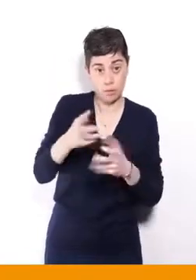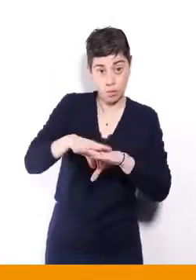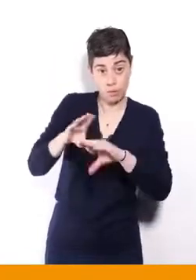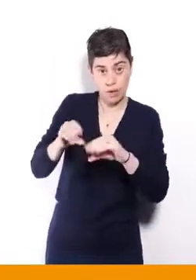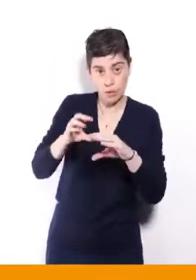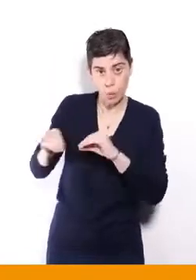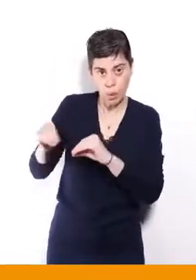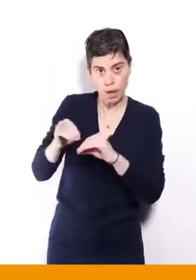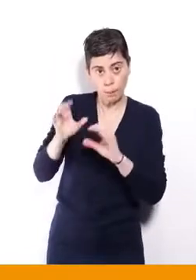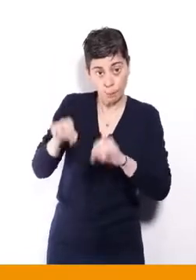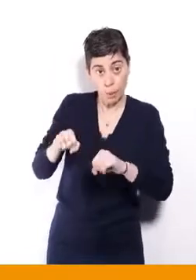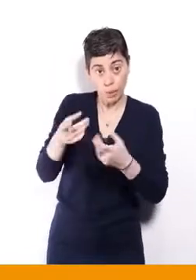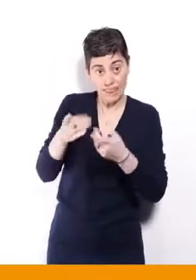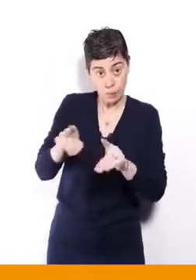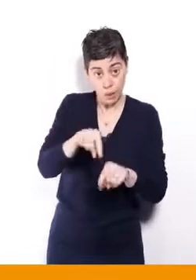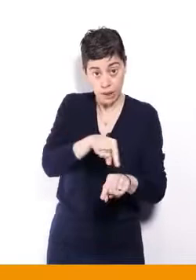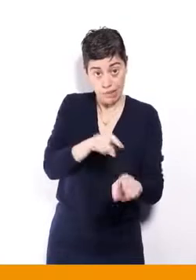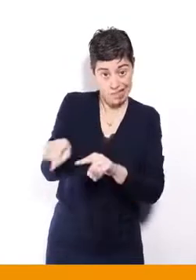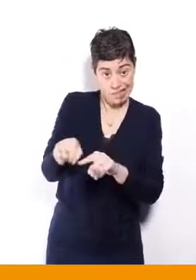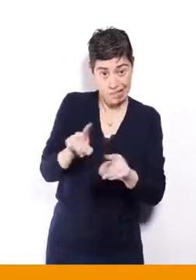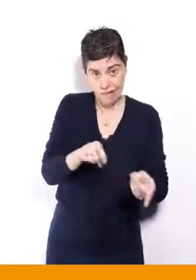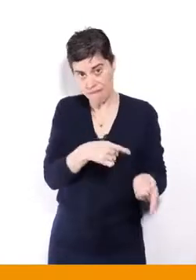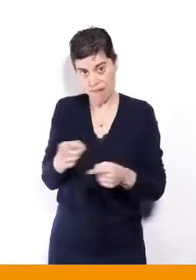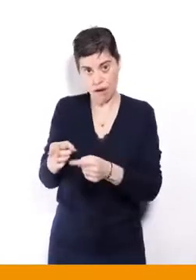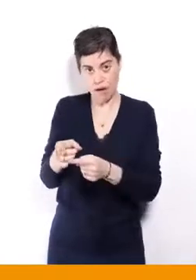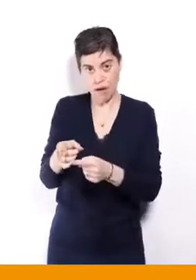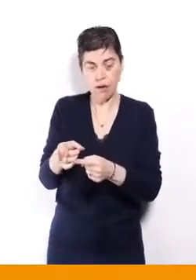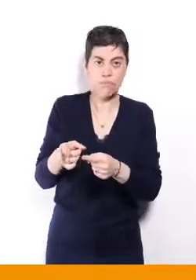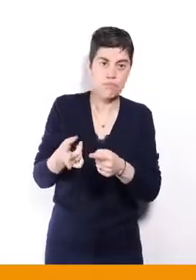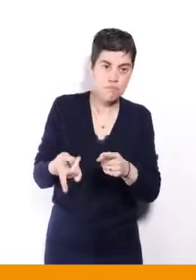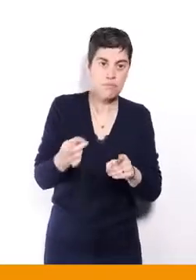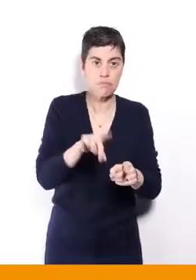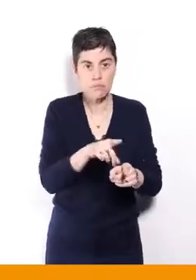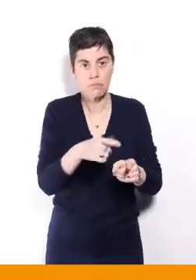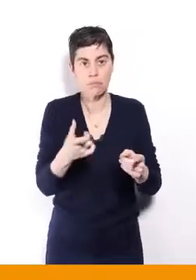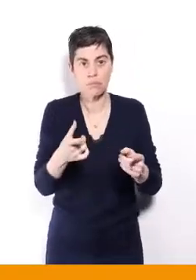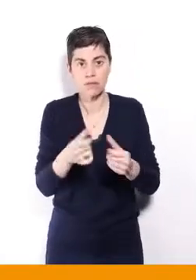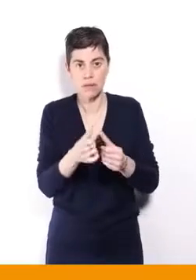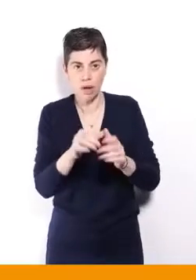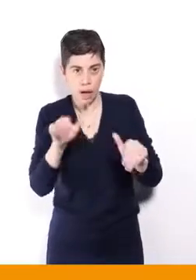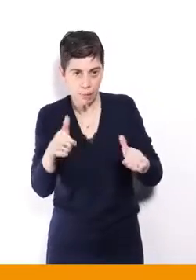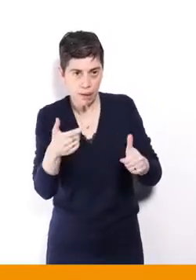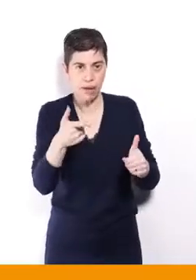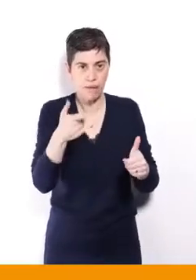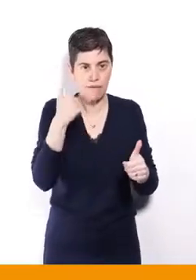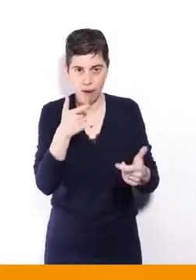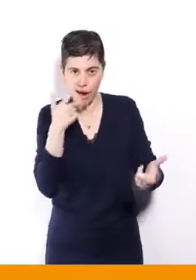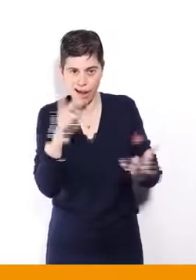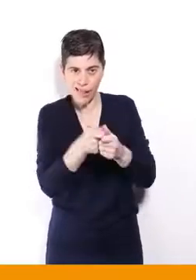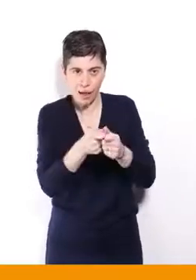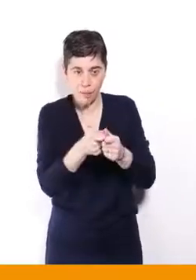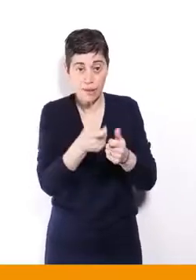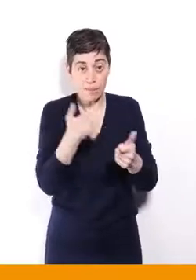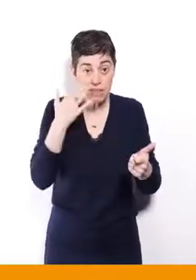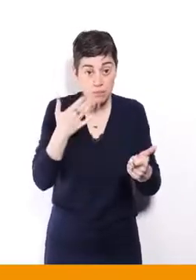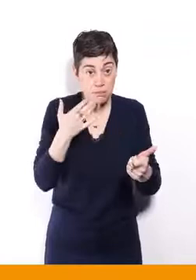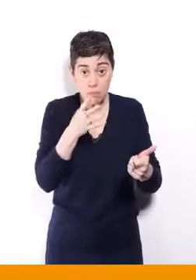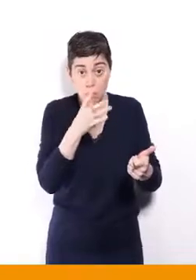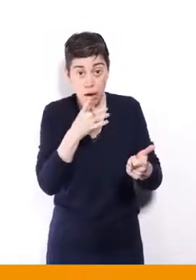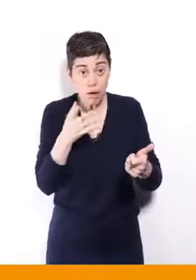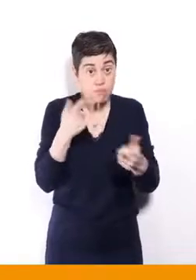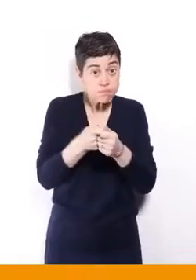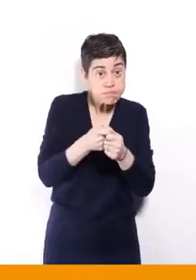vers ça, et puis on va fabriquer, préparer la bonne réponse. Mais quand il n'y a pas de réponse, ben, on fait